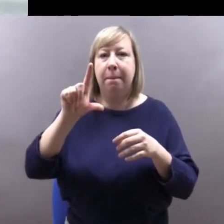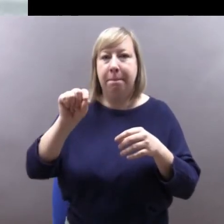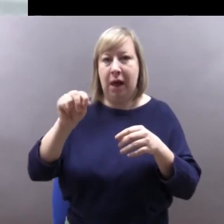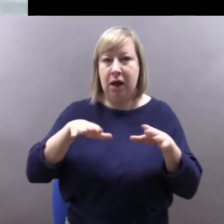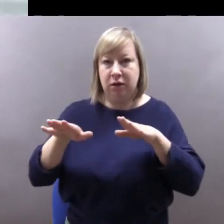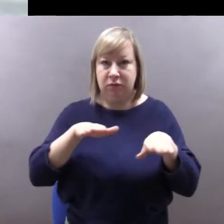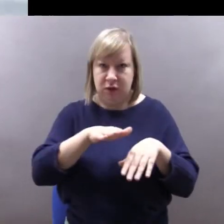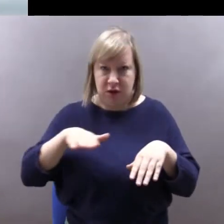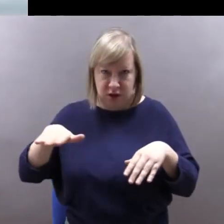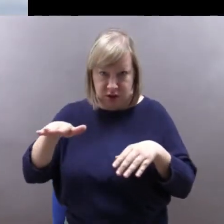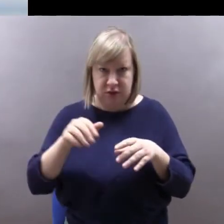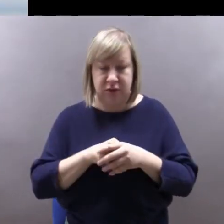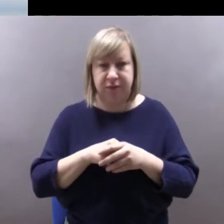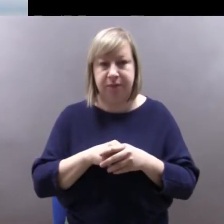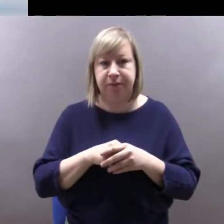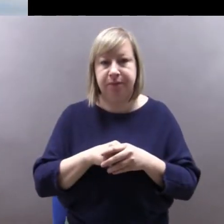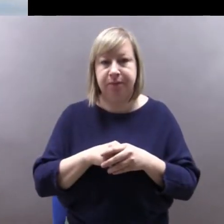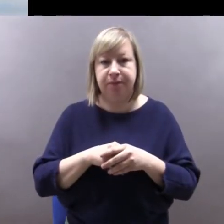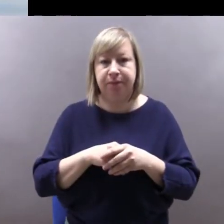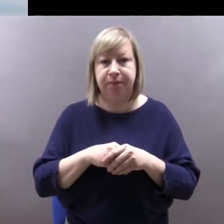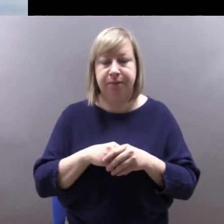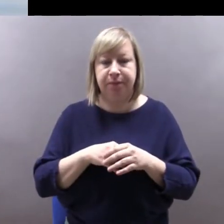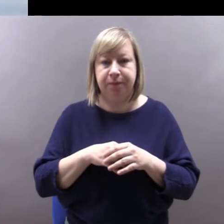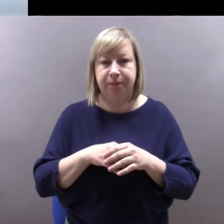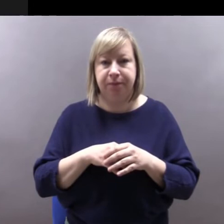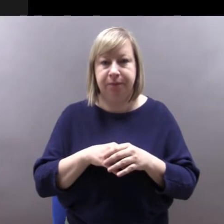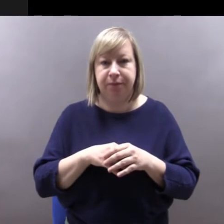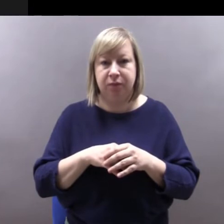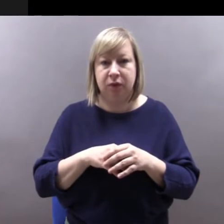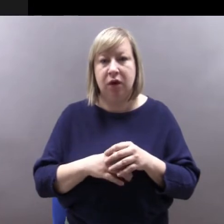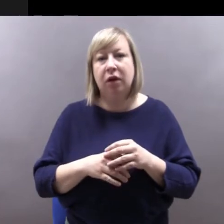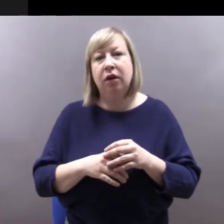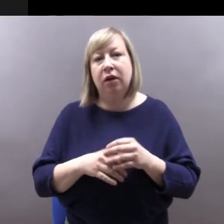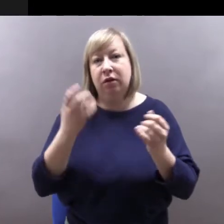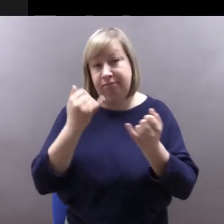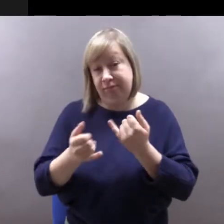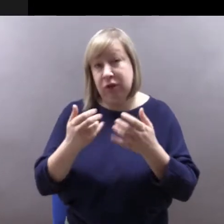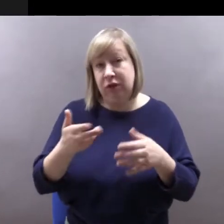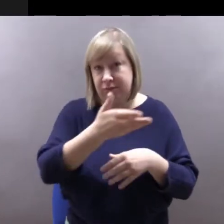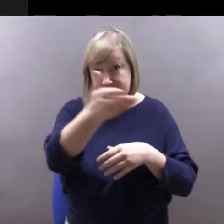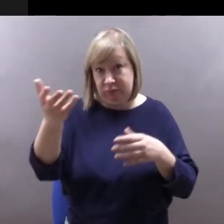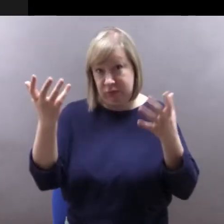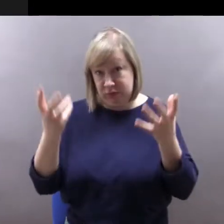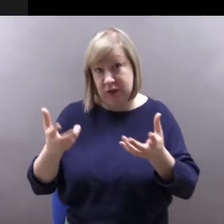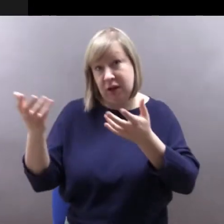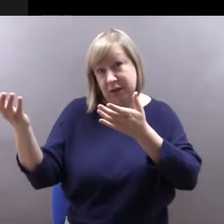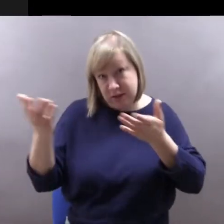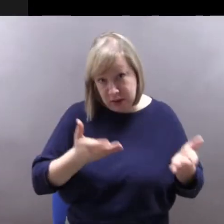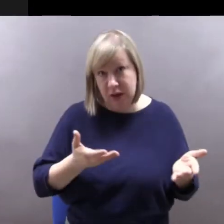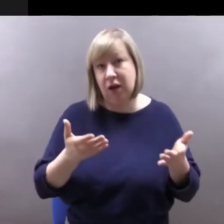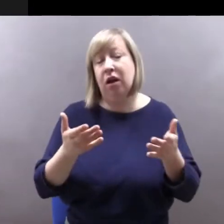atrybutach. Dobrze. Z tego, co słyszymy, to Adam lubi mówić, więc gdybyście Państwo chcieli go zapraszać gdziekolwiek,